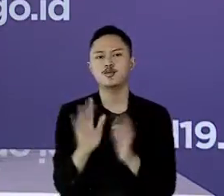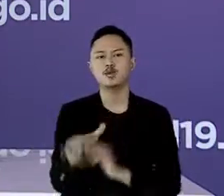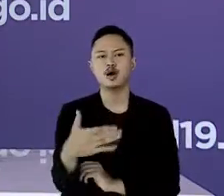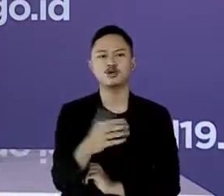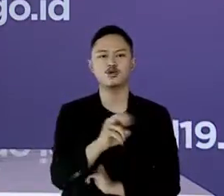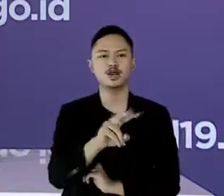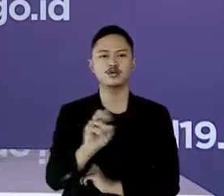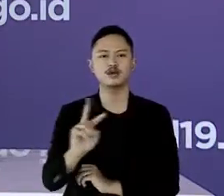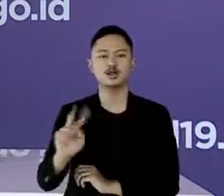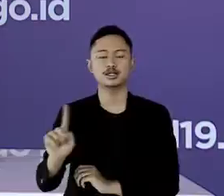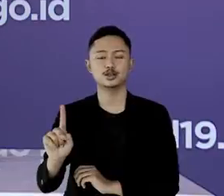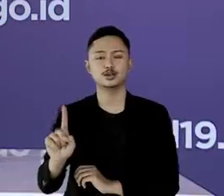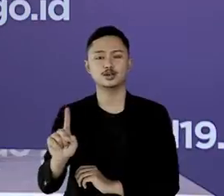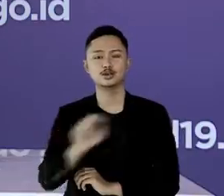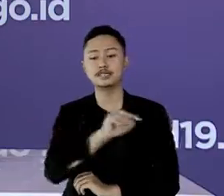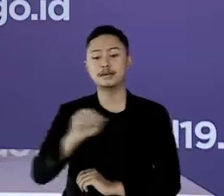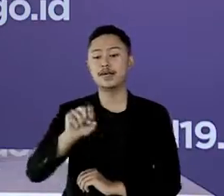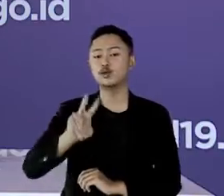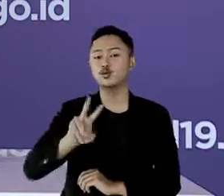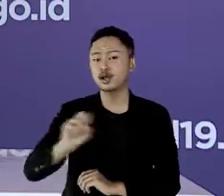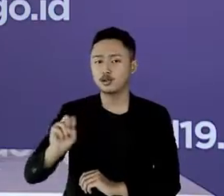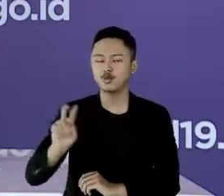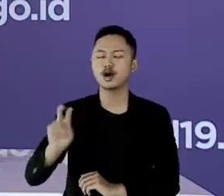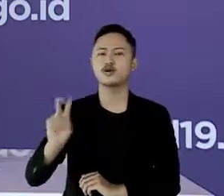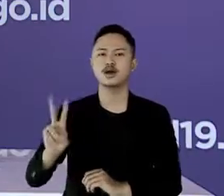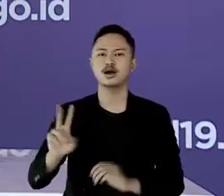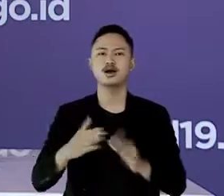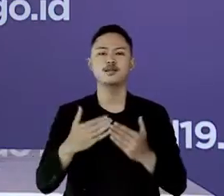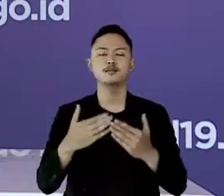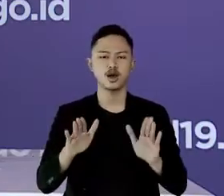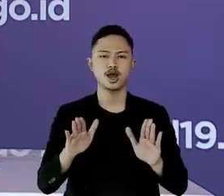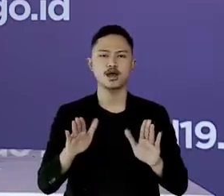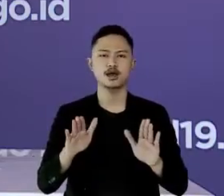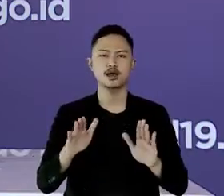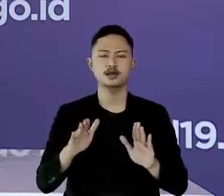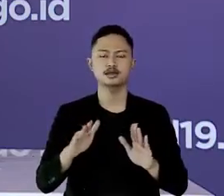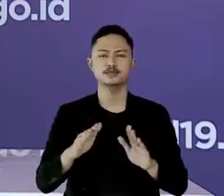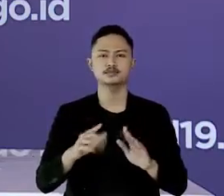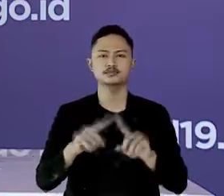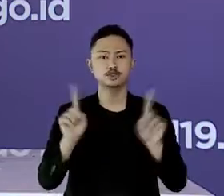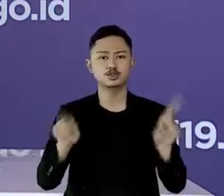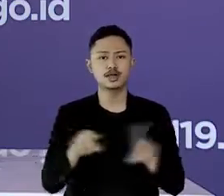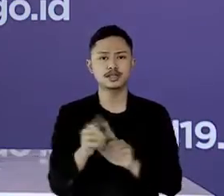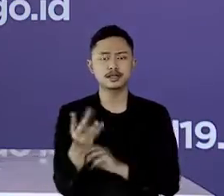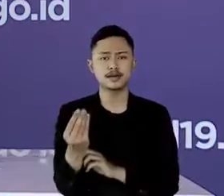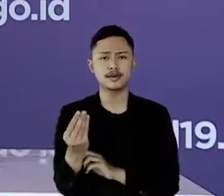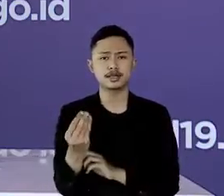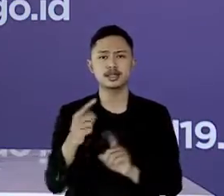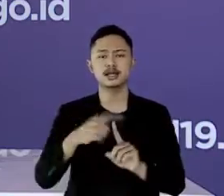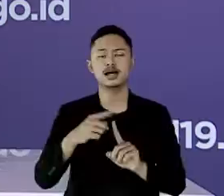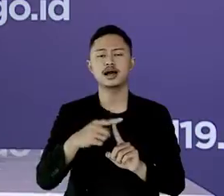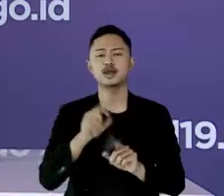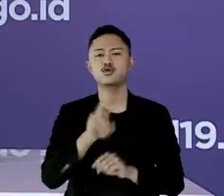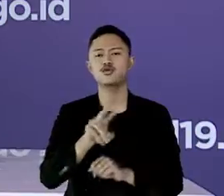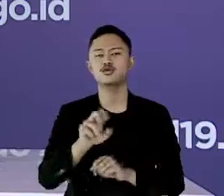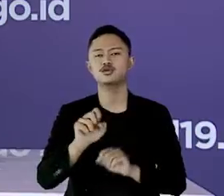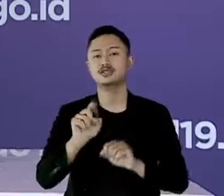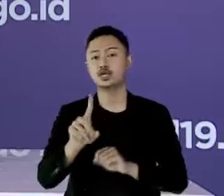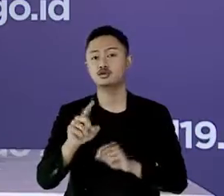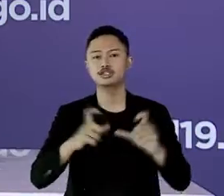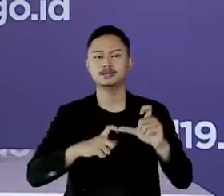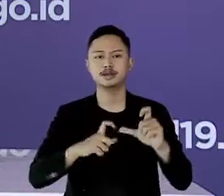akademik 2012 satu 2022 yang terbit pada tanggal 13 September 2002 puluh satu